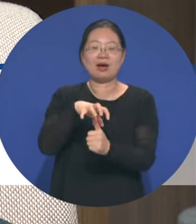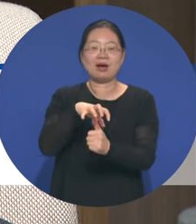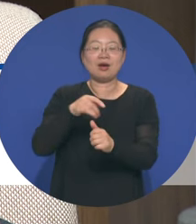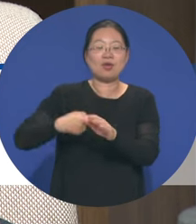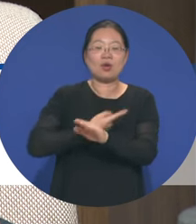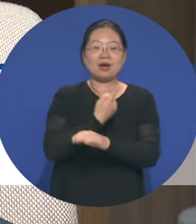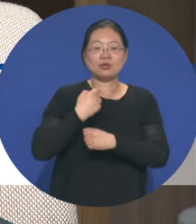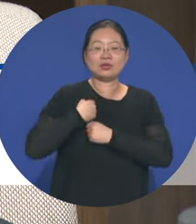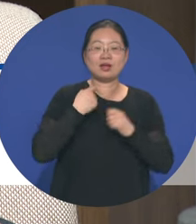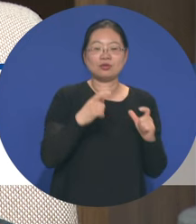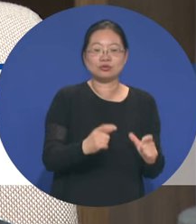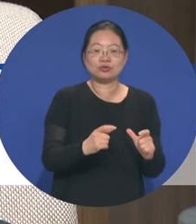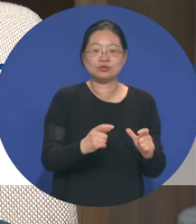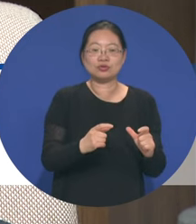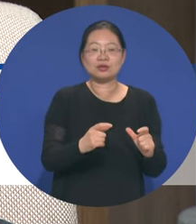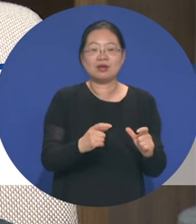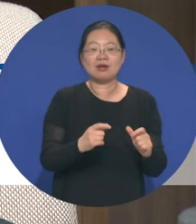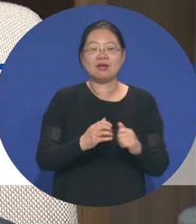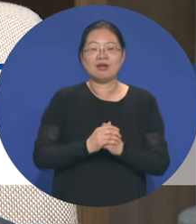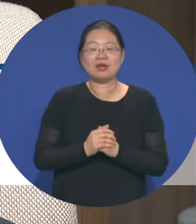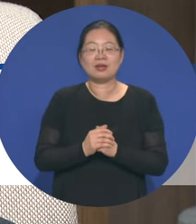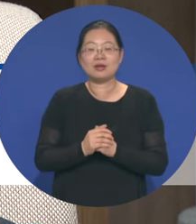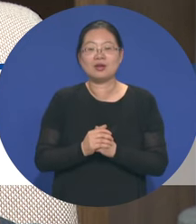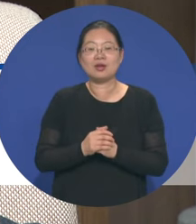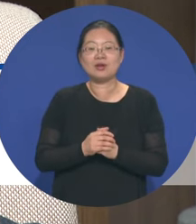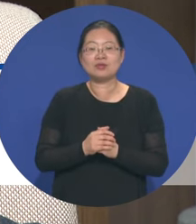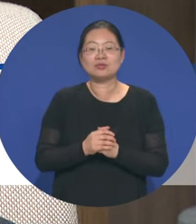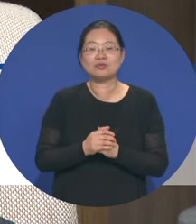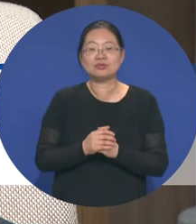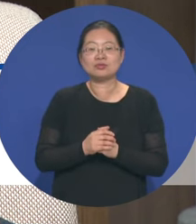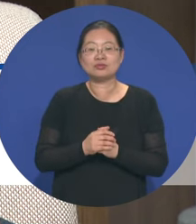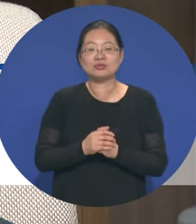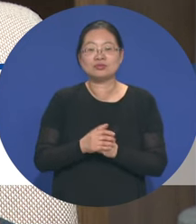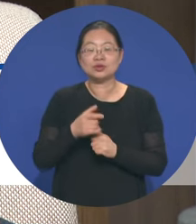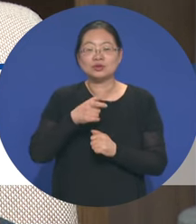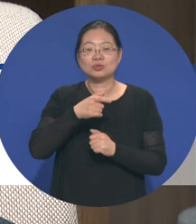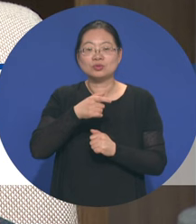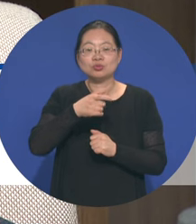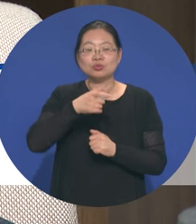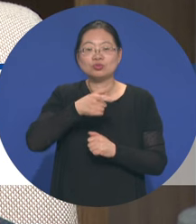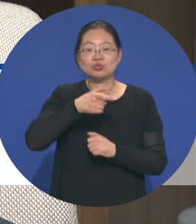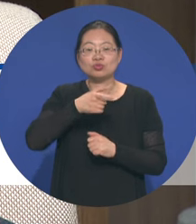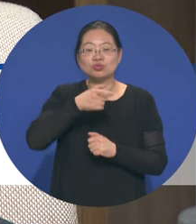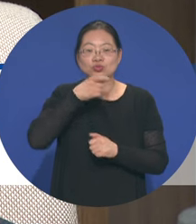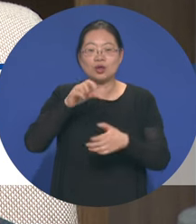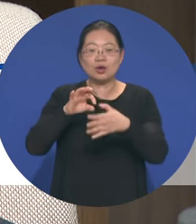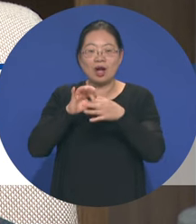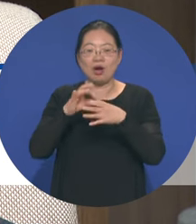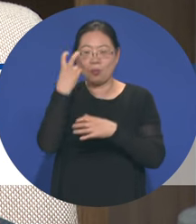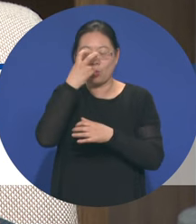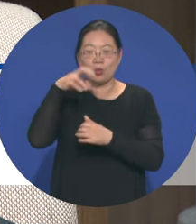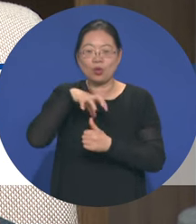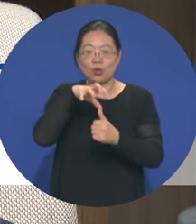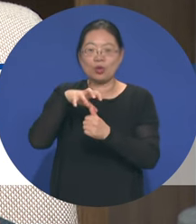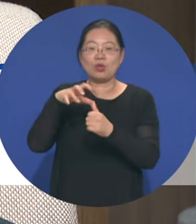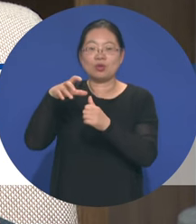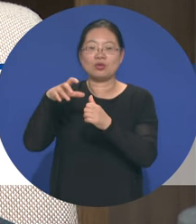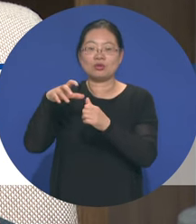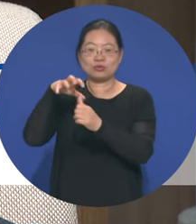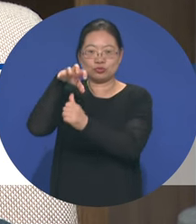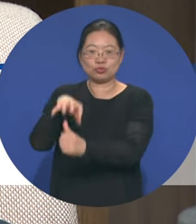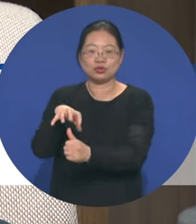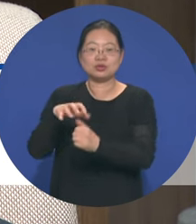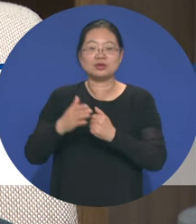그 외에 또 군사보호 지역도 묶여 있기, 또 이제 그 상수보호 구역으로도 묶여